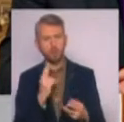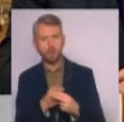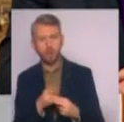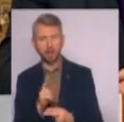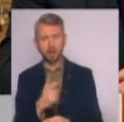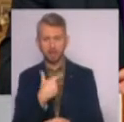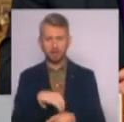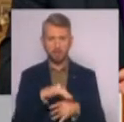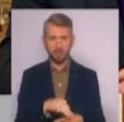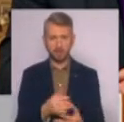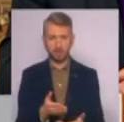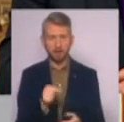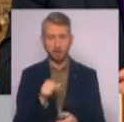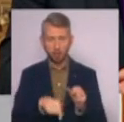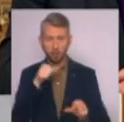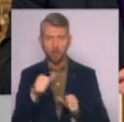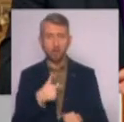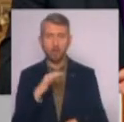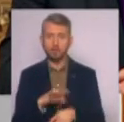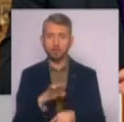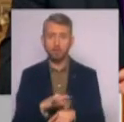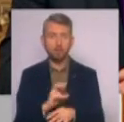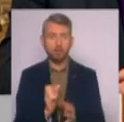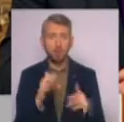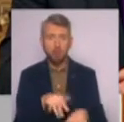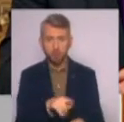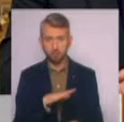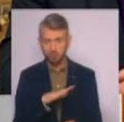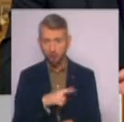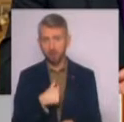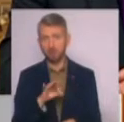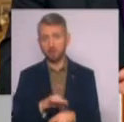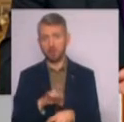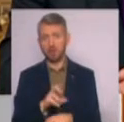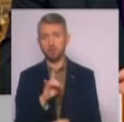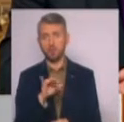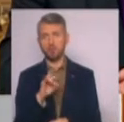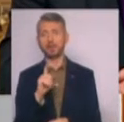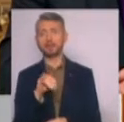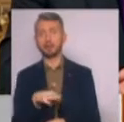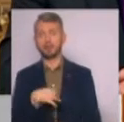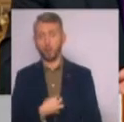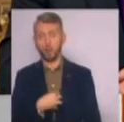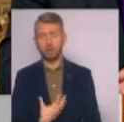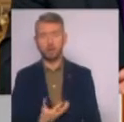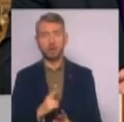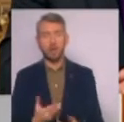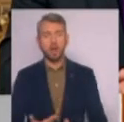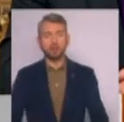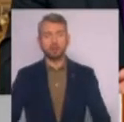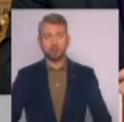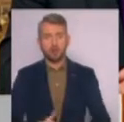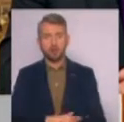себе вести. У цьому році я захворіла на морі бронхітом. Ну, от я по житті зараз